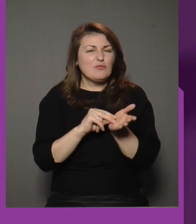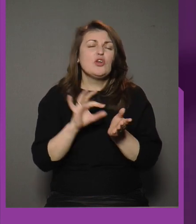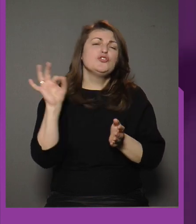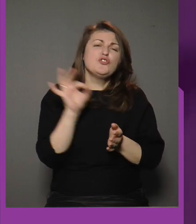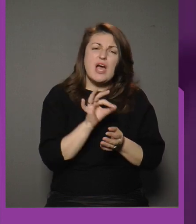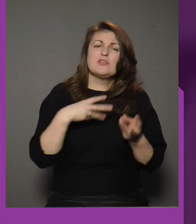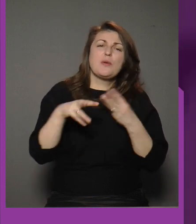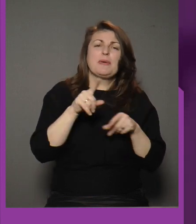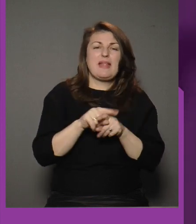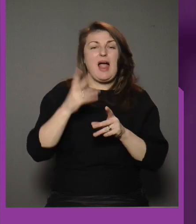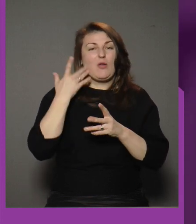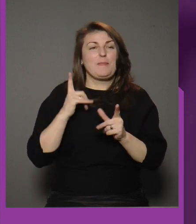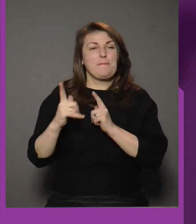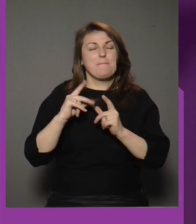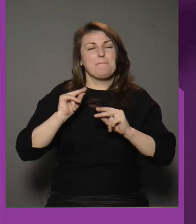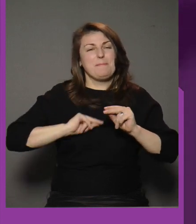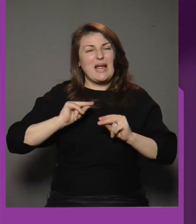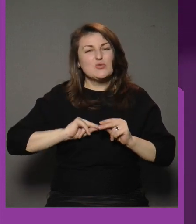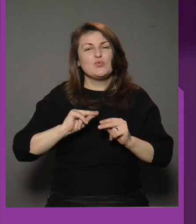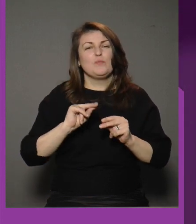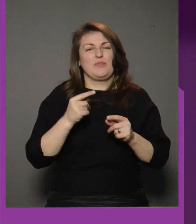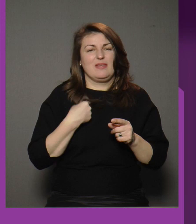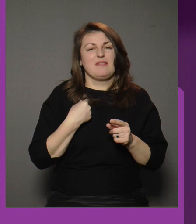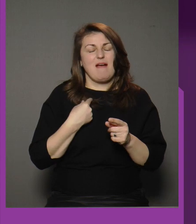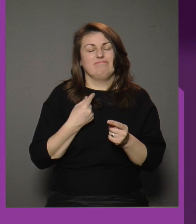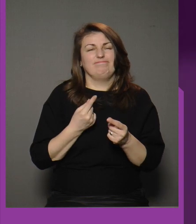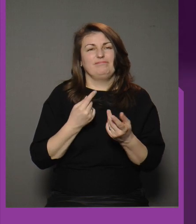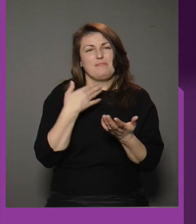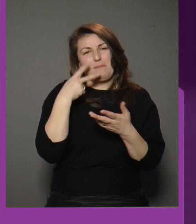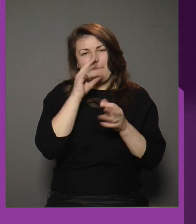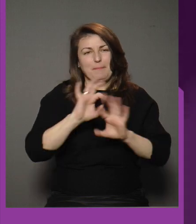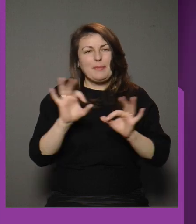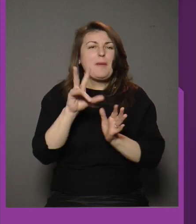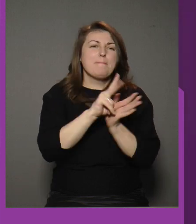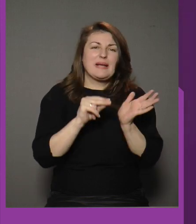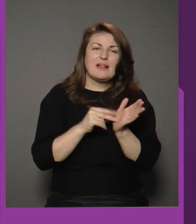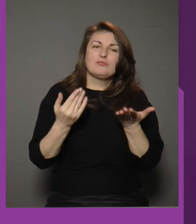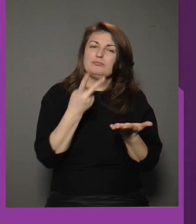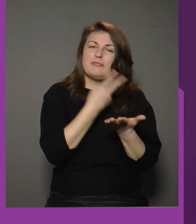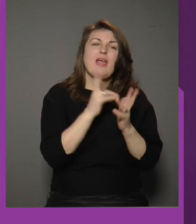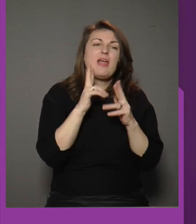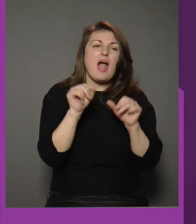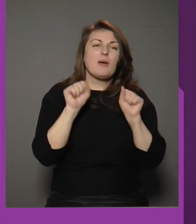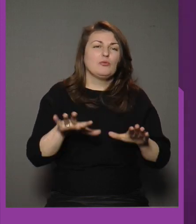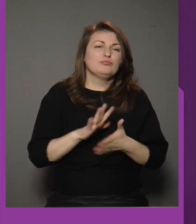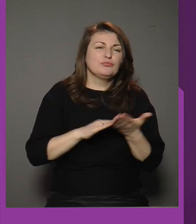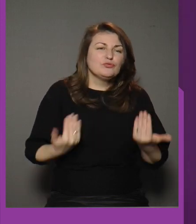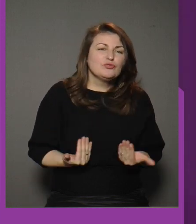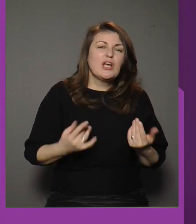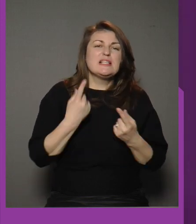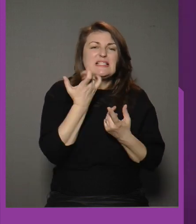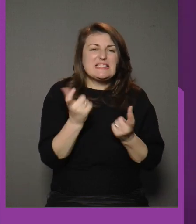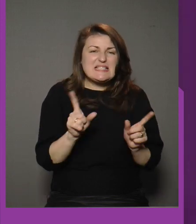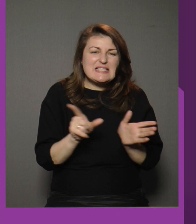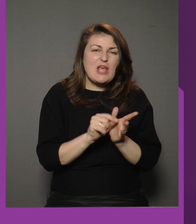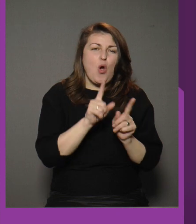так, працюючи з тим, я ставлю такі приклади для наслідування, як можна жити з особливими